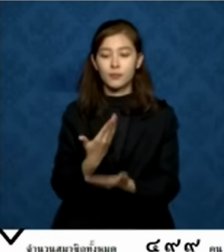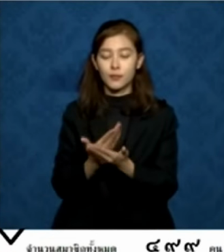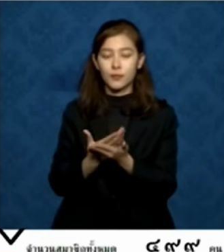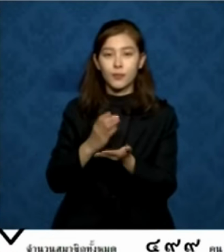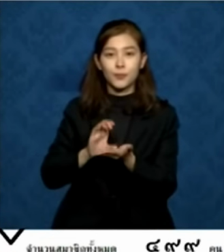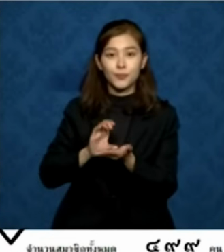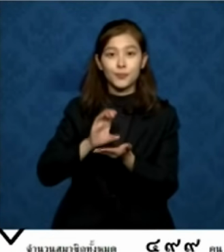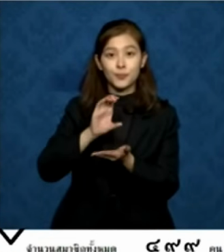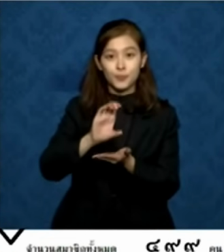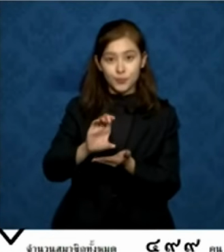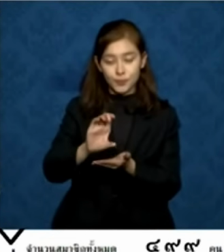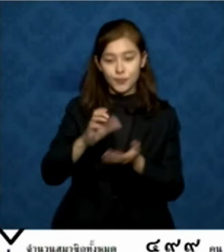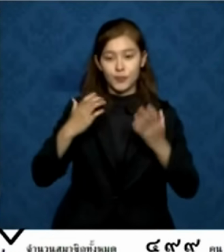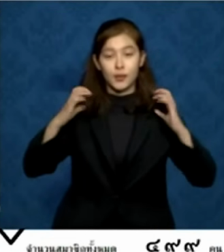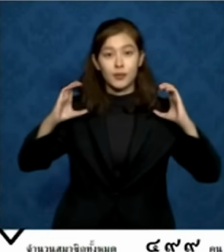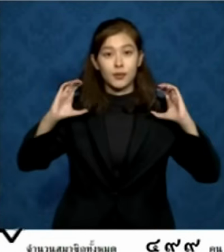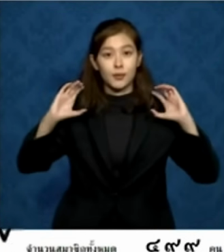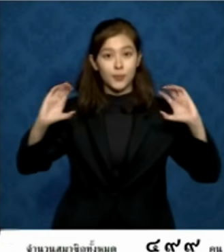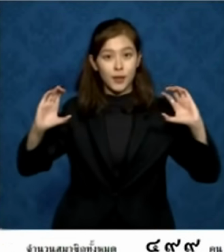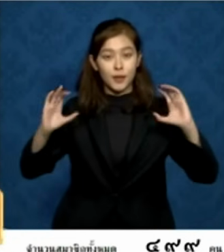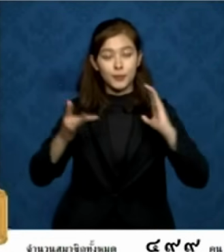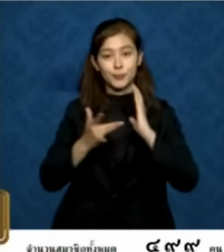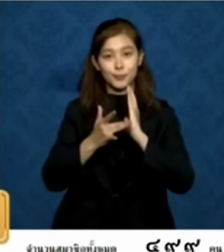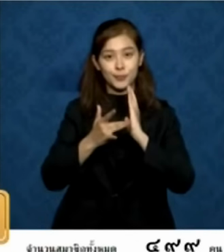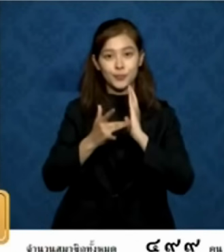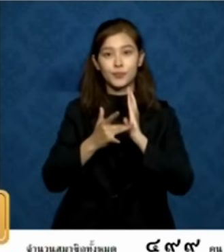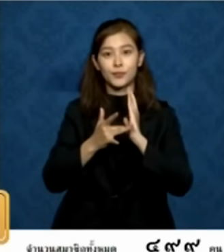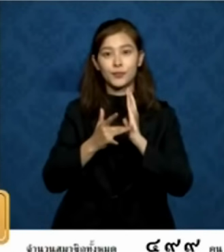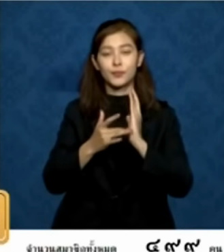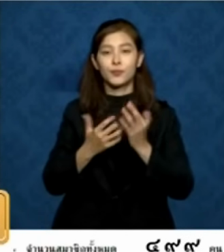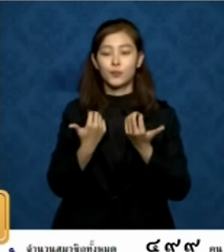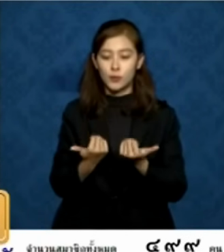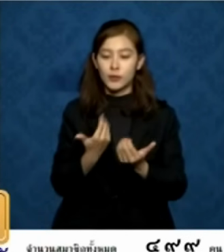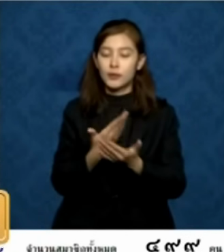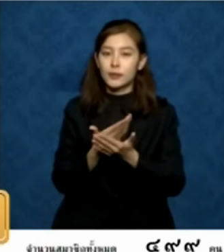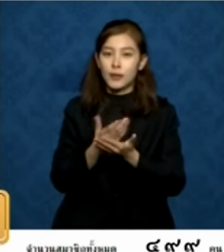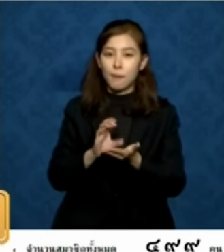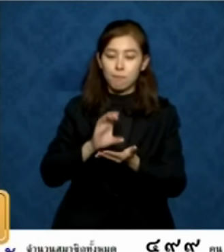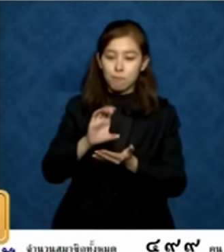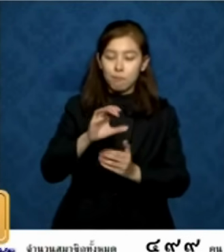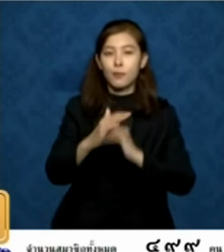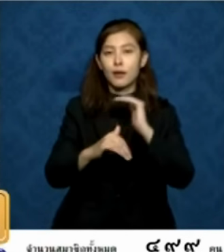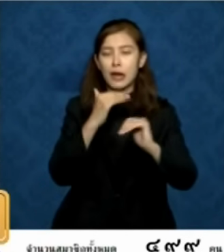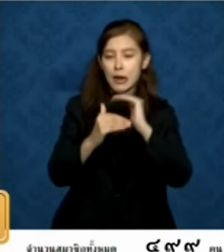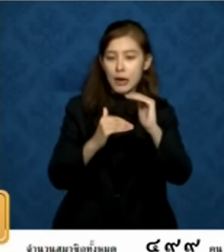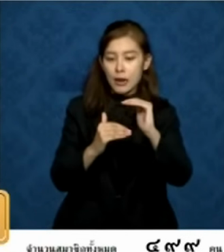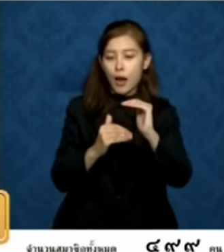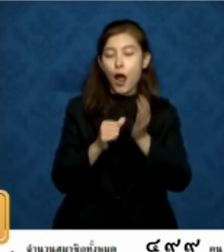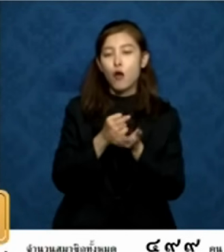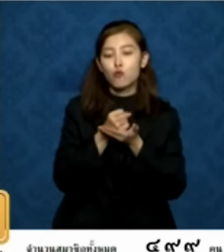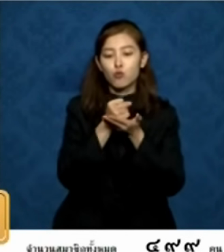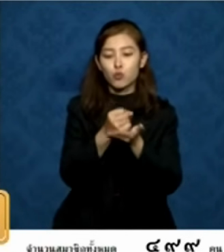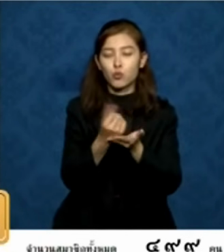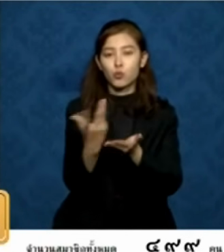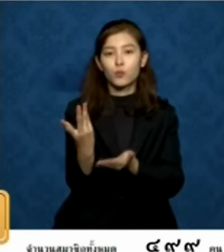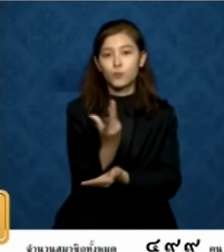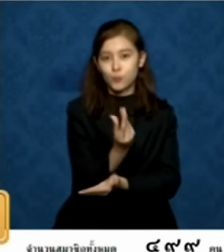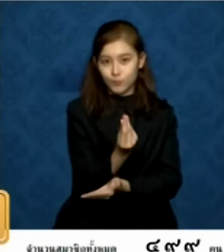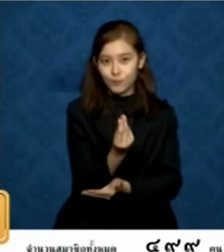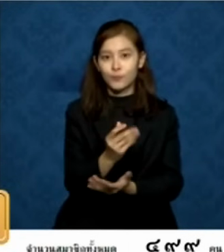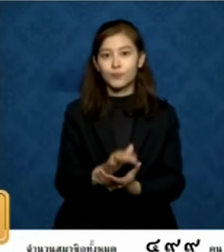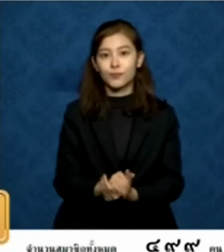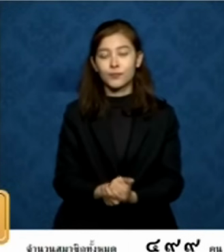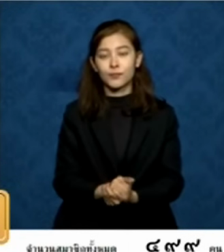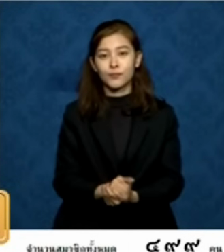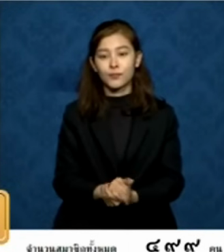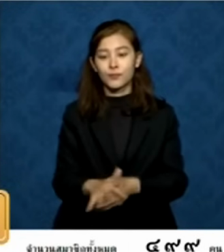ในการพัฒนารัฐบาลดิจิตอลให้เกิดขึ้นได้เร็วยิ่งขึ้นซึ่งจะทำให้ประชาชนได้รับการบ